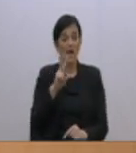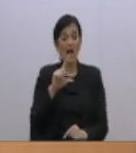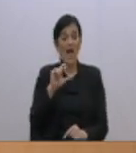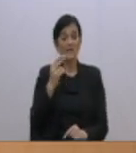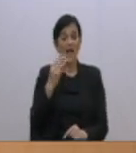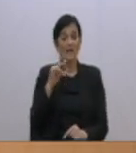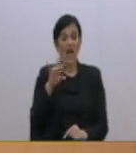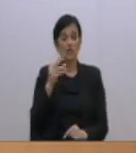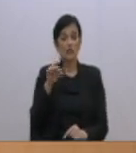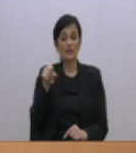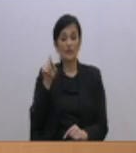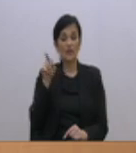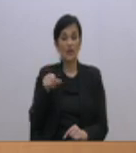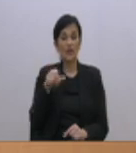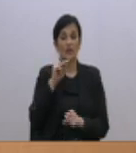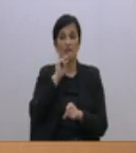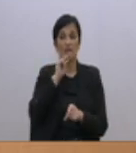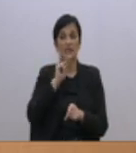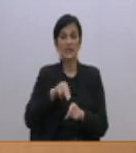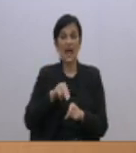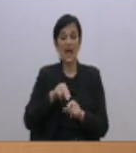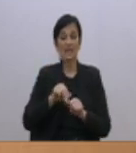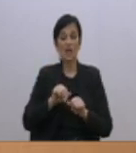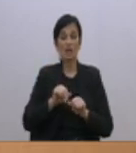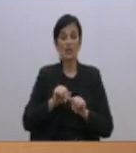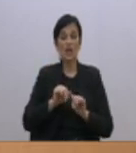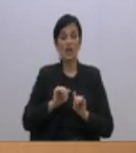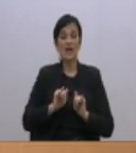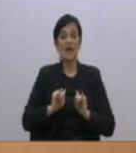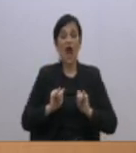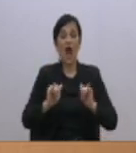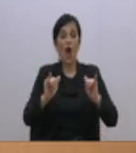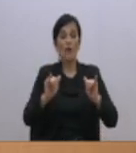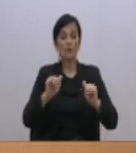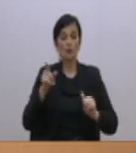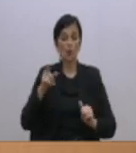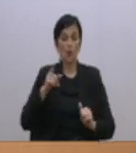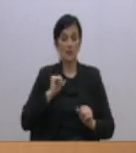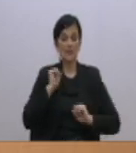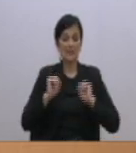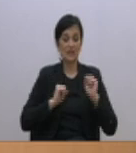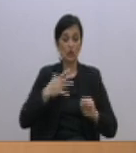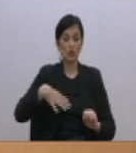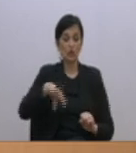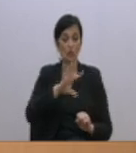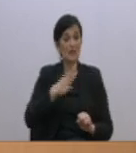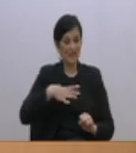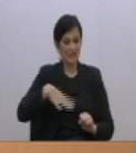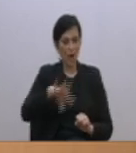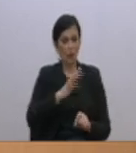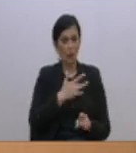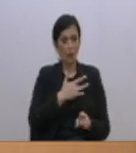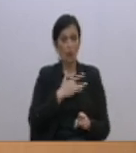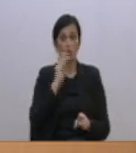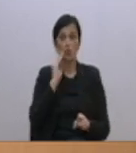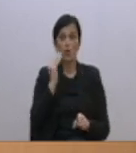კეზერაშვილის სავარაუდო დანაშაულის გაურცობას ცდილობთ თქვენ მთელს ქვეყანაზე, მაშინ, როდესაც საქართველოს გულისხმობ, მაშინ